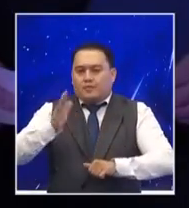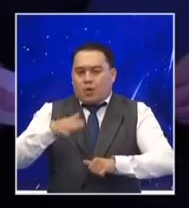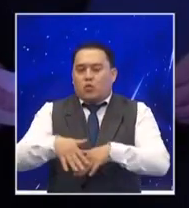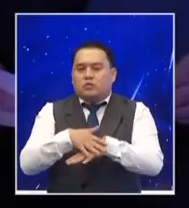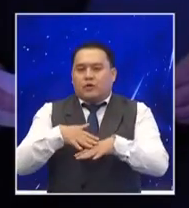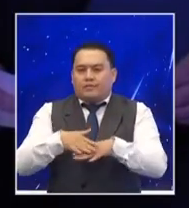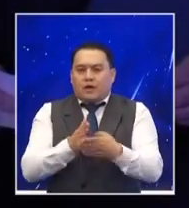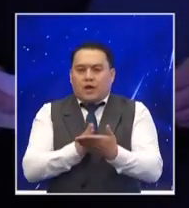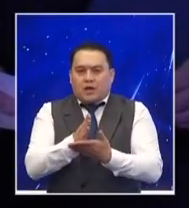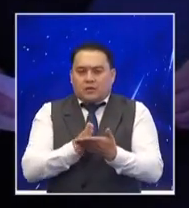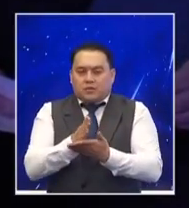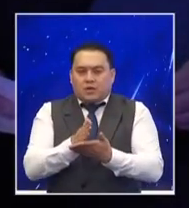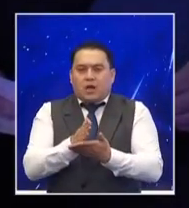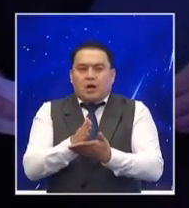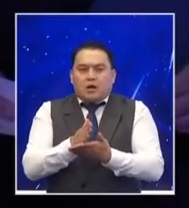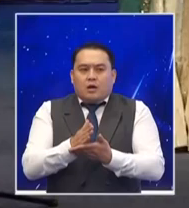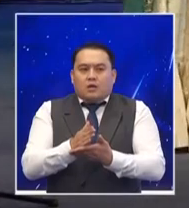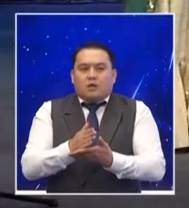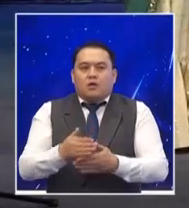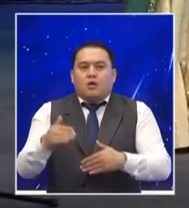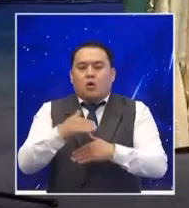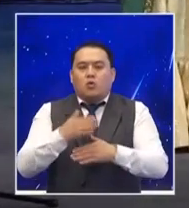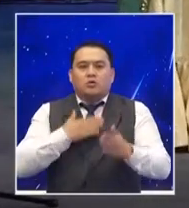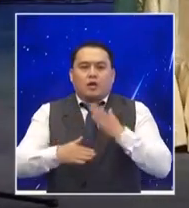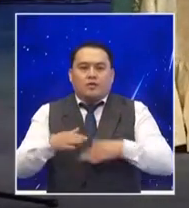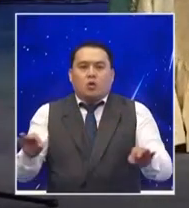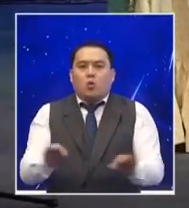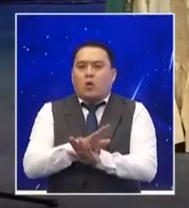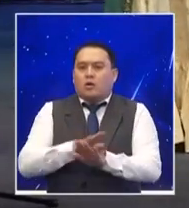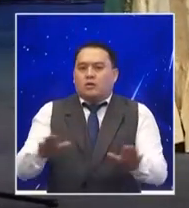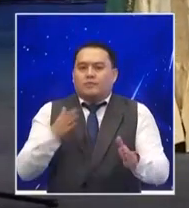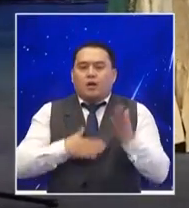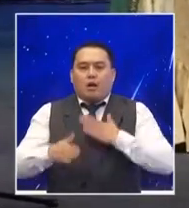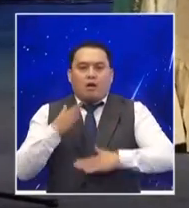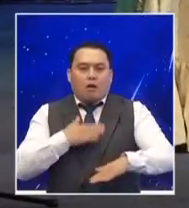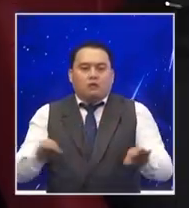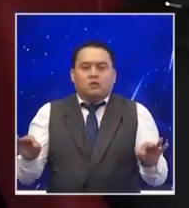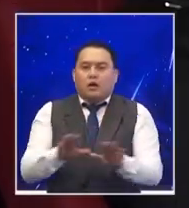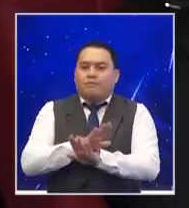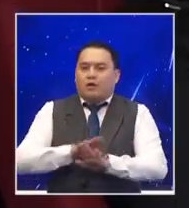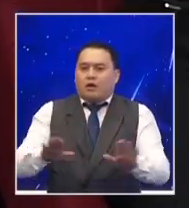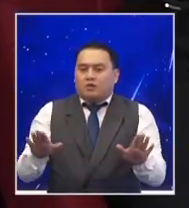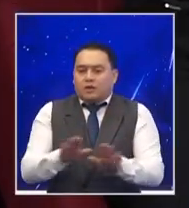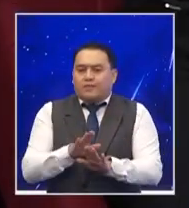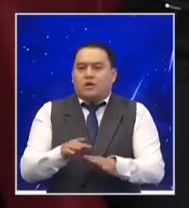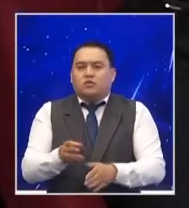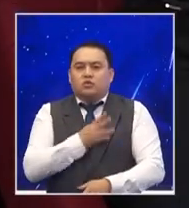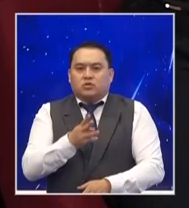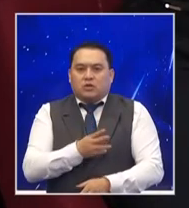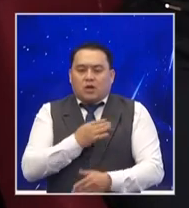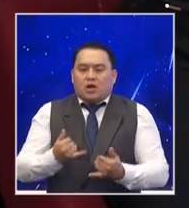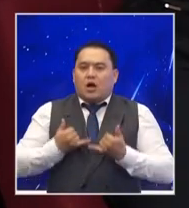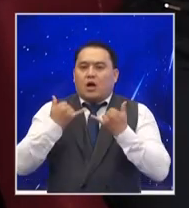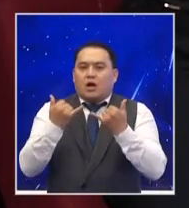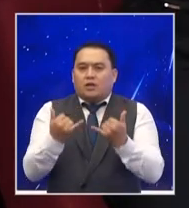жылдық қызметтің жемісі. Кеште марқайып отырғандар көңілін өнерпаздар көтерді. Әнмен шашу шашты, ізгі тілектерін